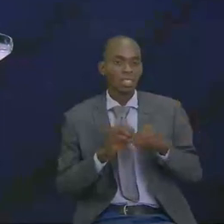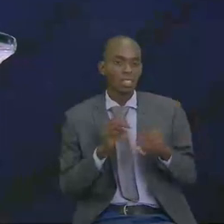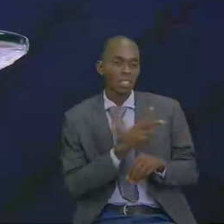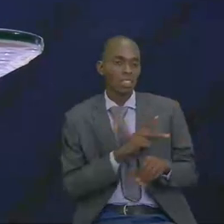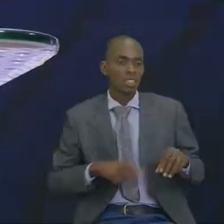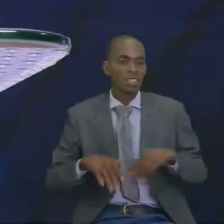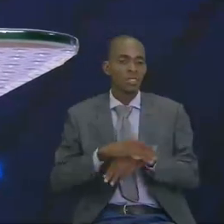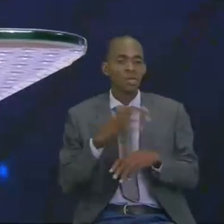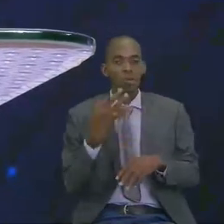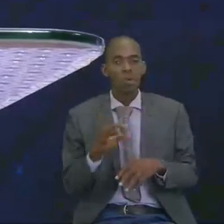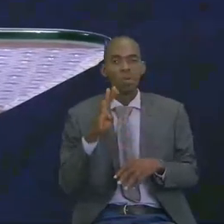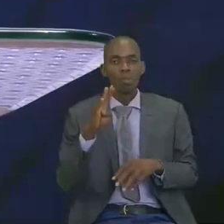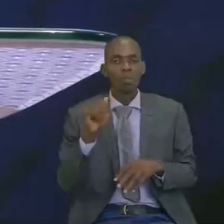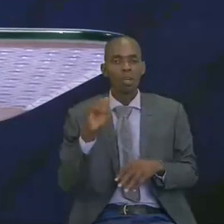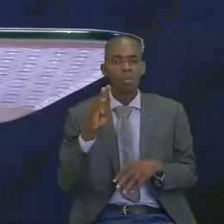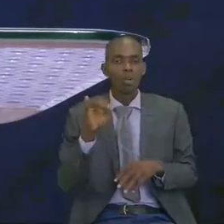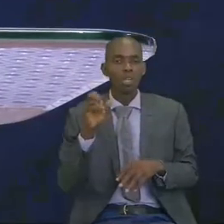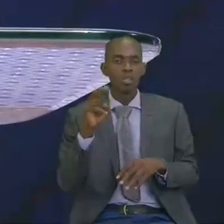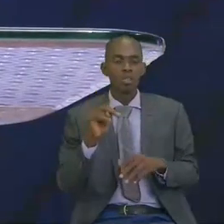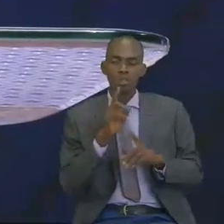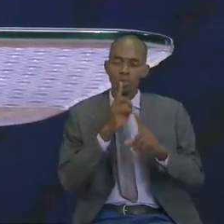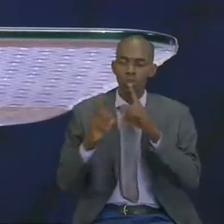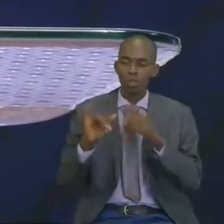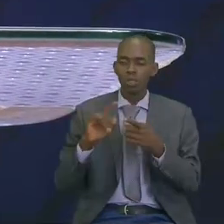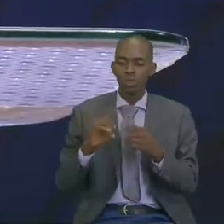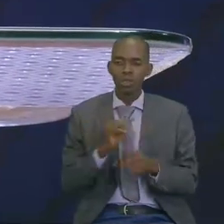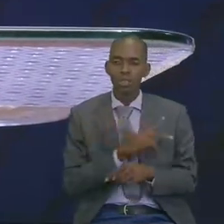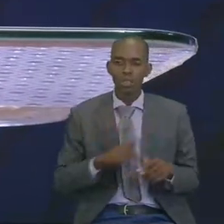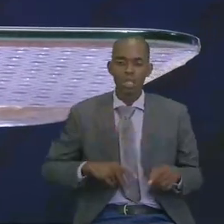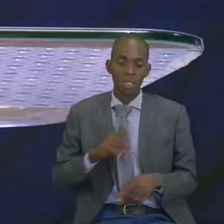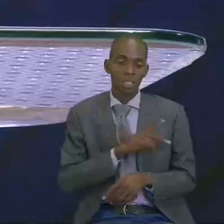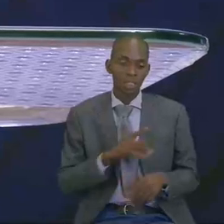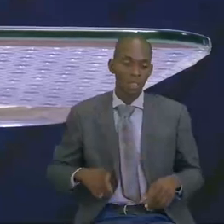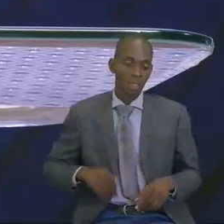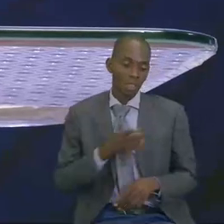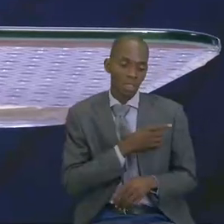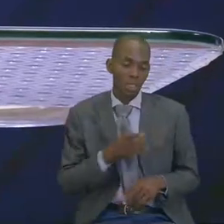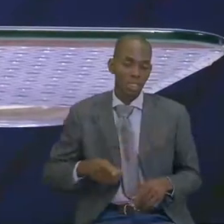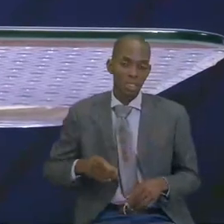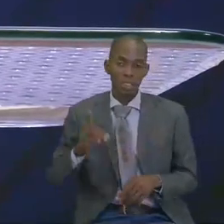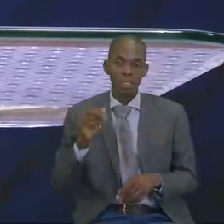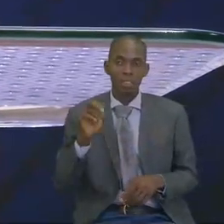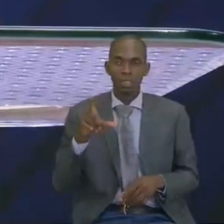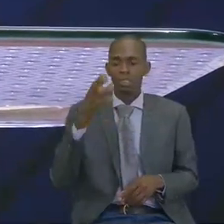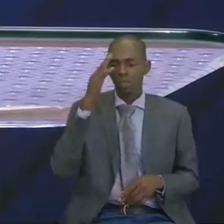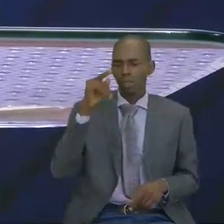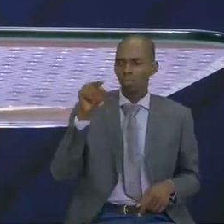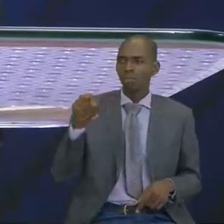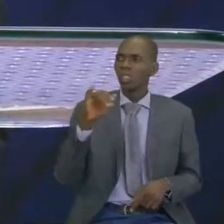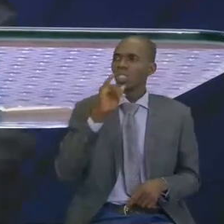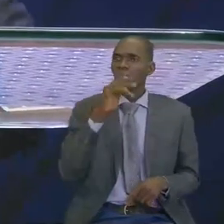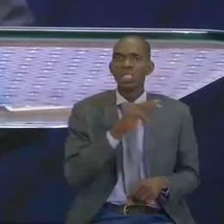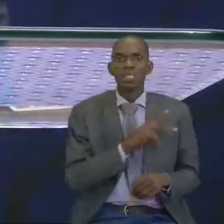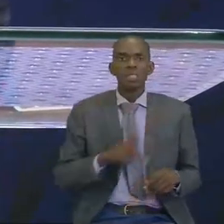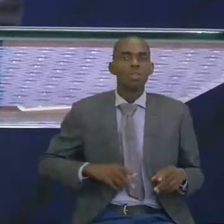qui parlait au roi de Babylone. Daniel savait que voici un roi qui est celui